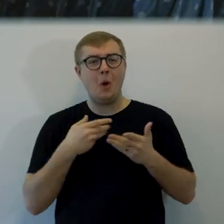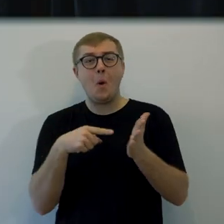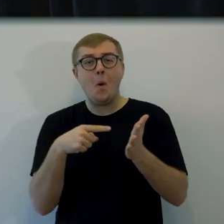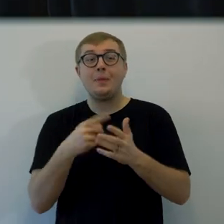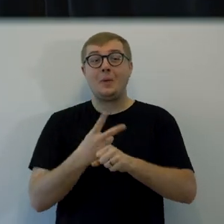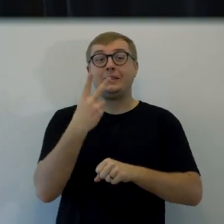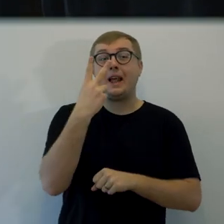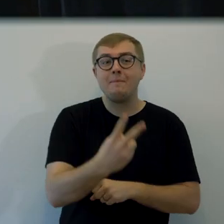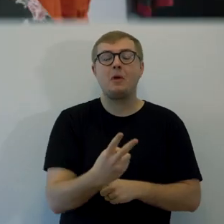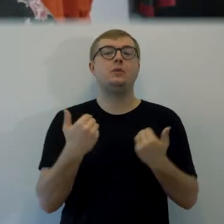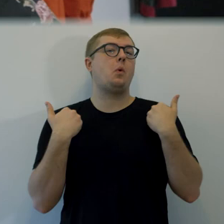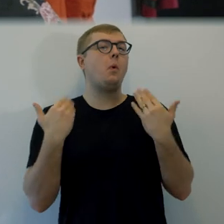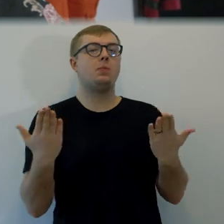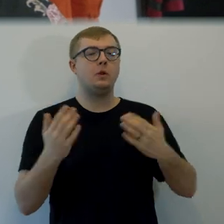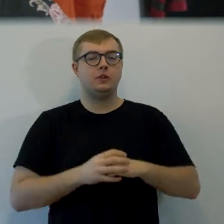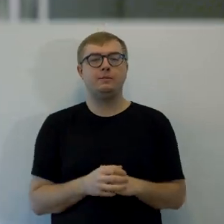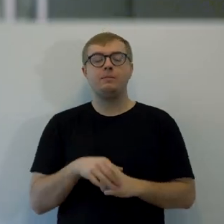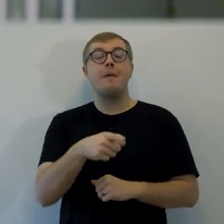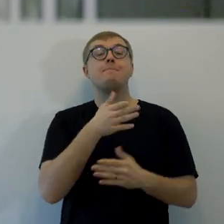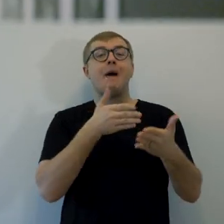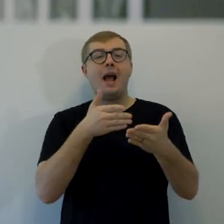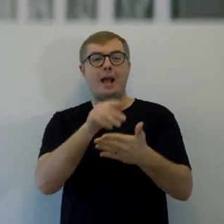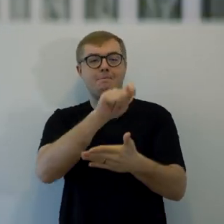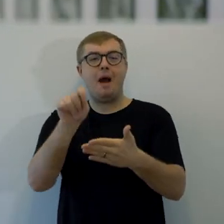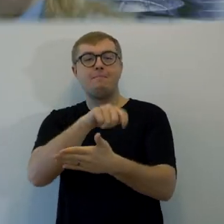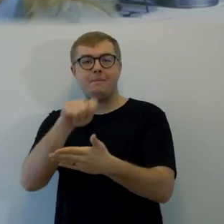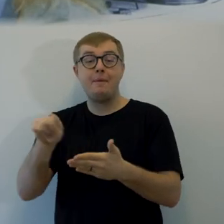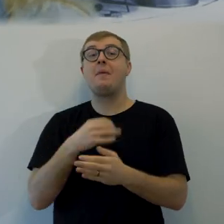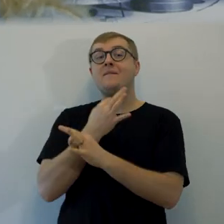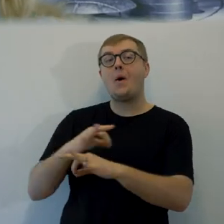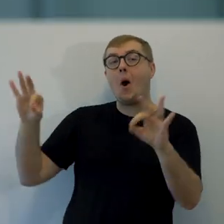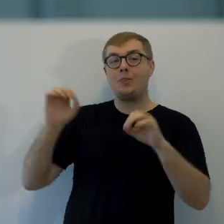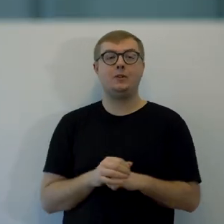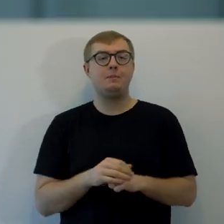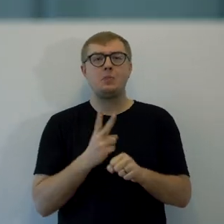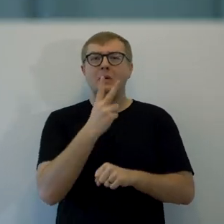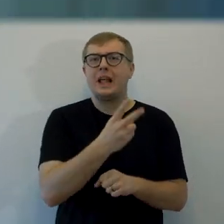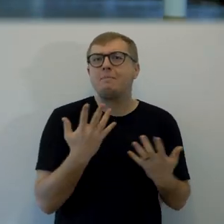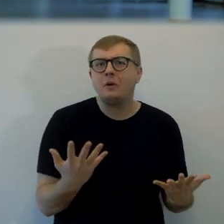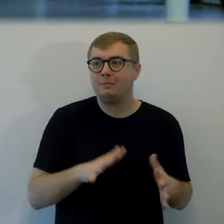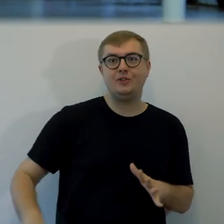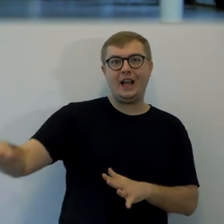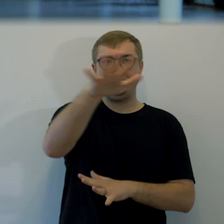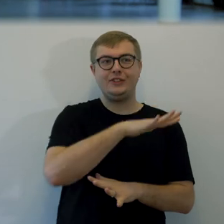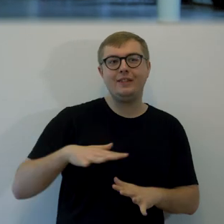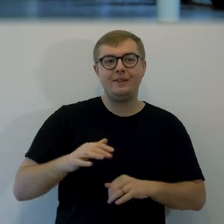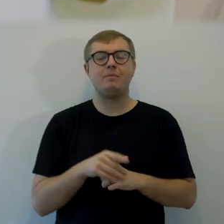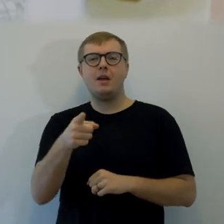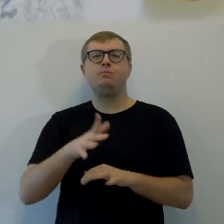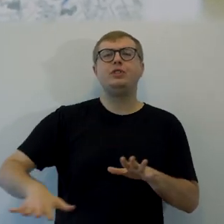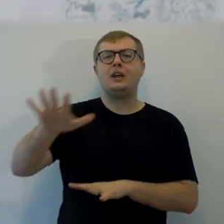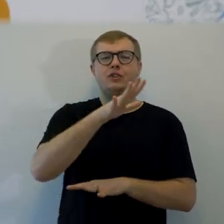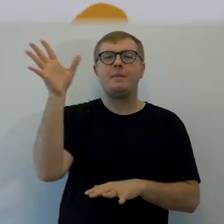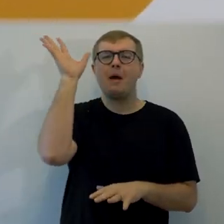ręki. Dostępność to godność. To brak barier. Wolność. Dostępność to przestrzeń.